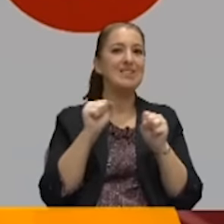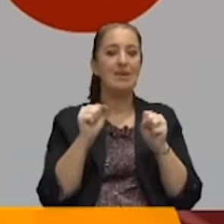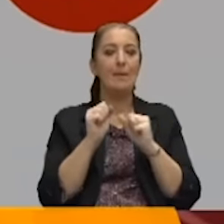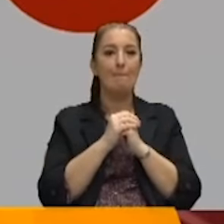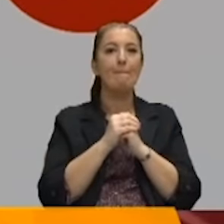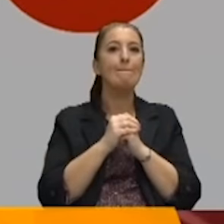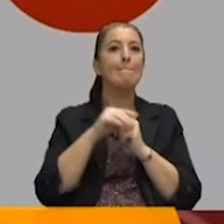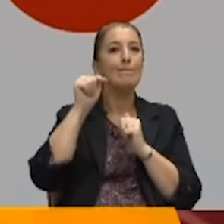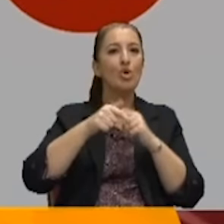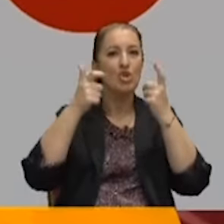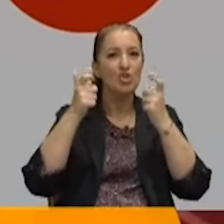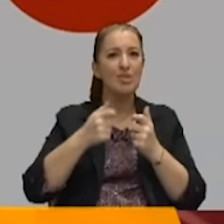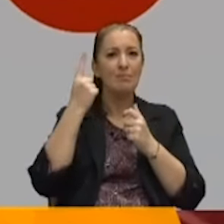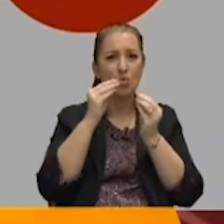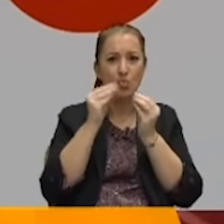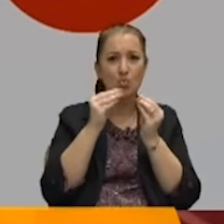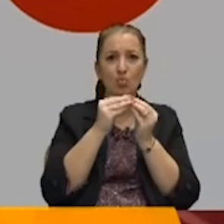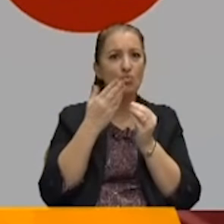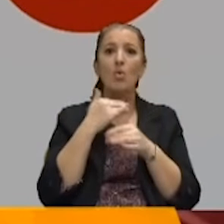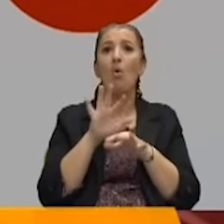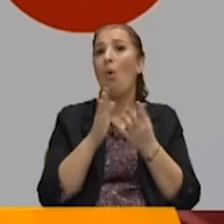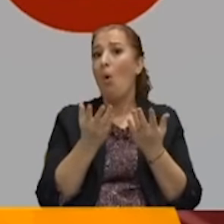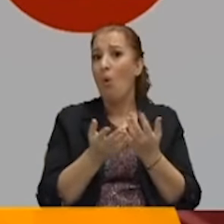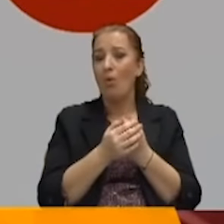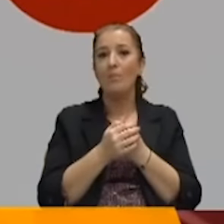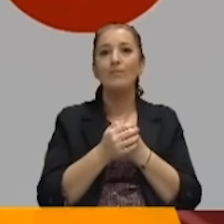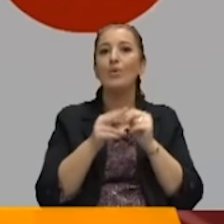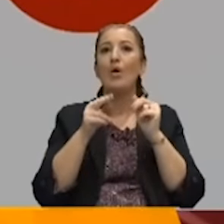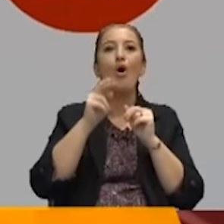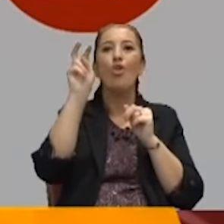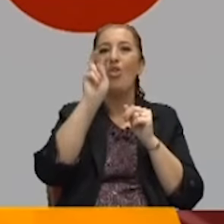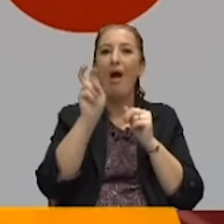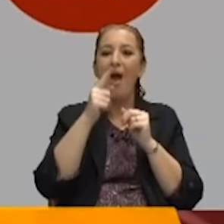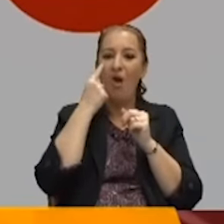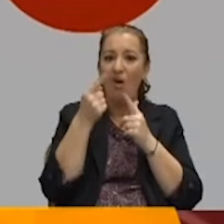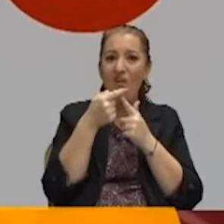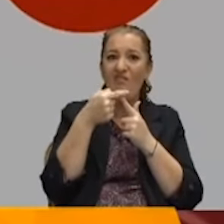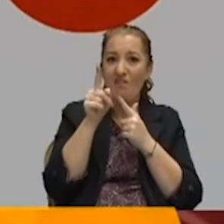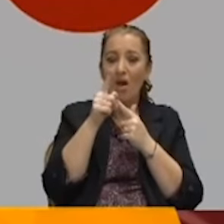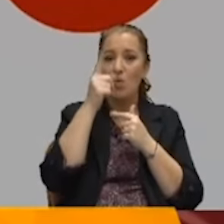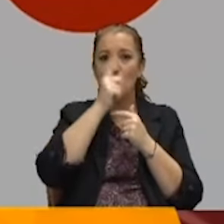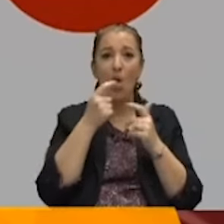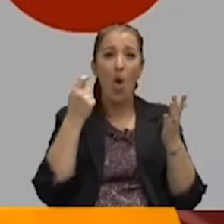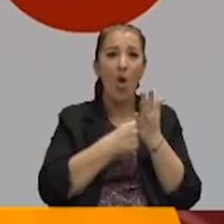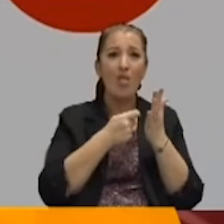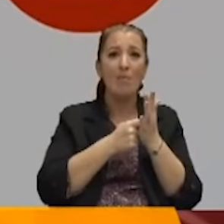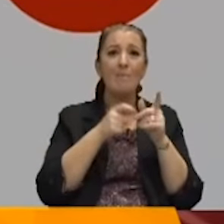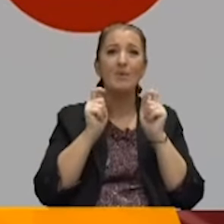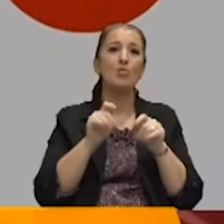Bundan bu şehrin hiçbir suçu, hiçbir kusuru yok. Kur farkı için ödemeye mahkum edildiği bu